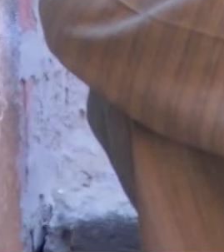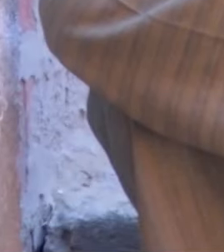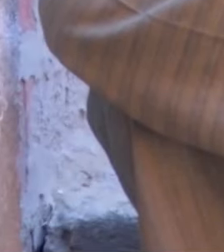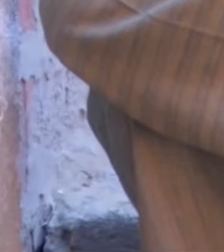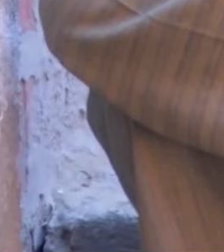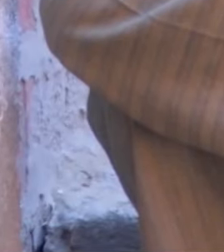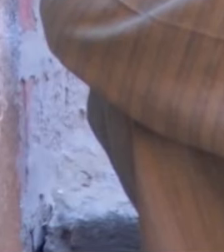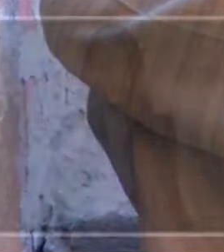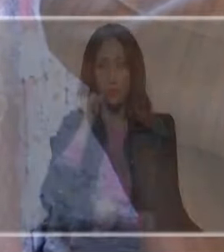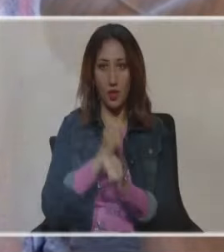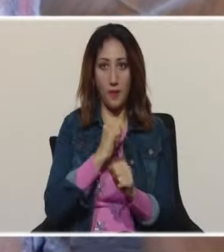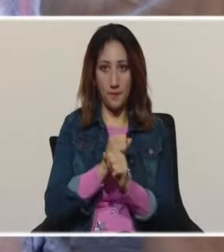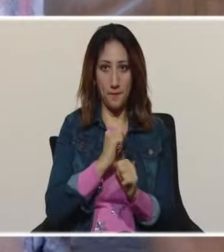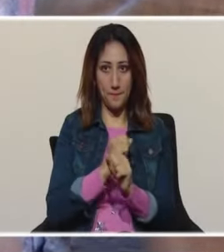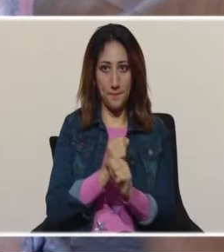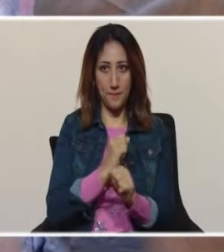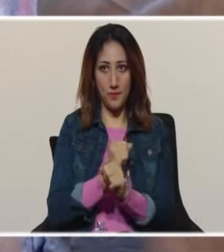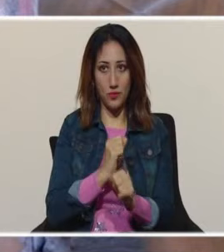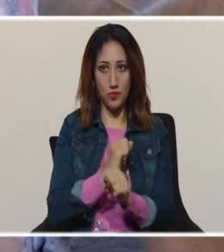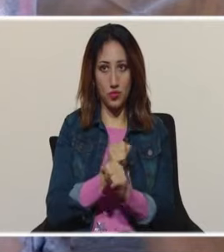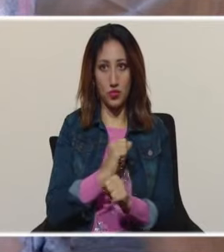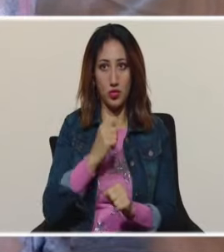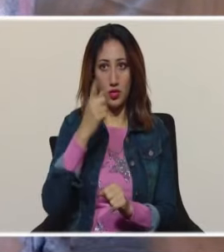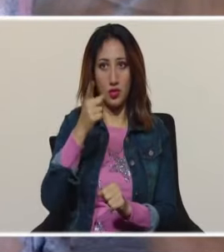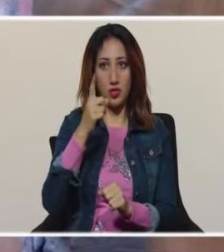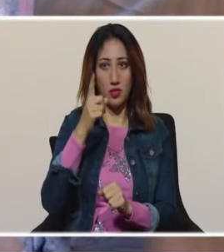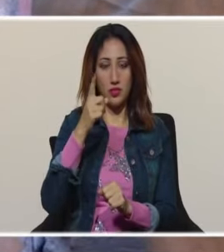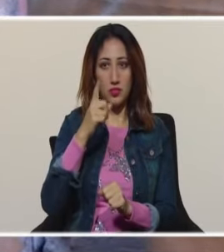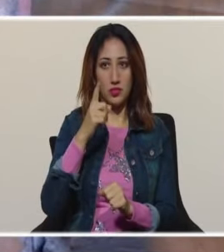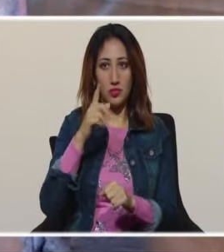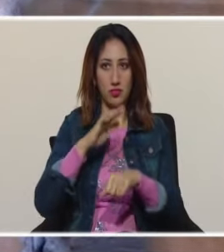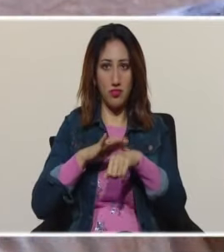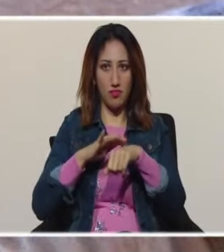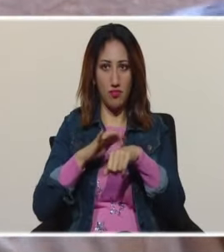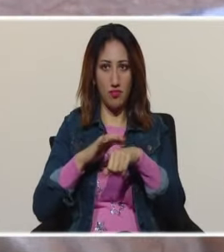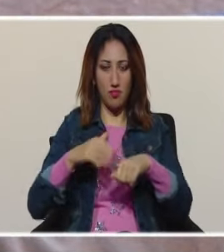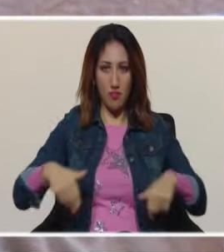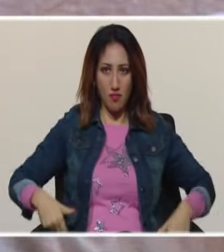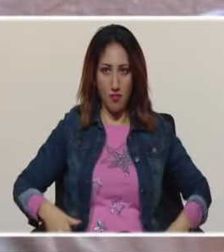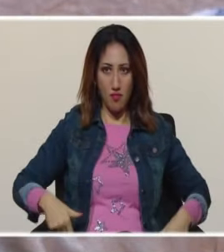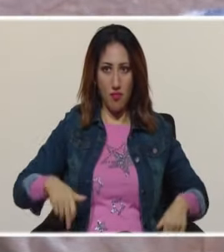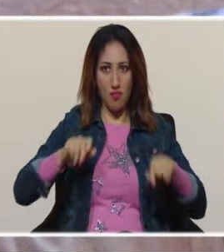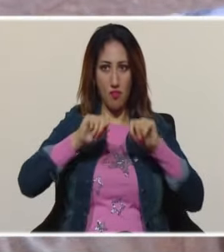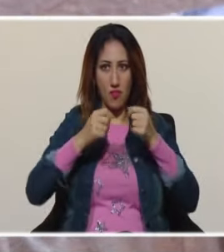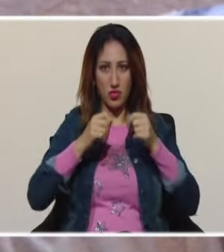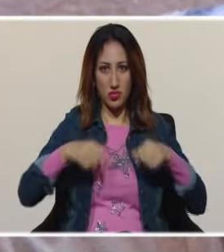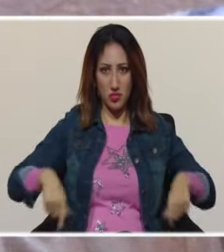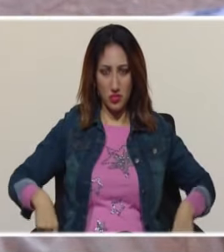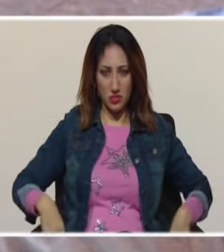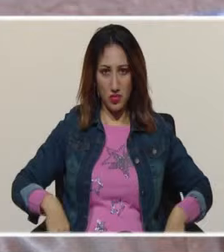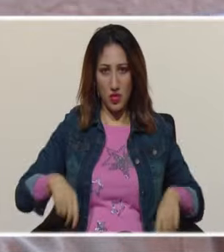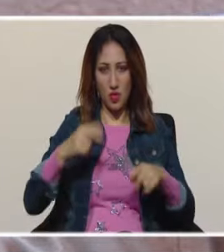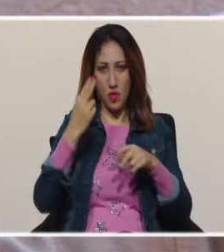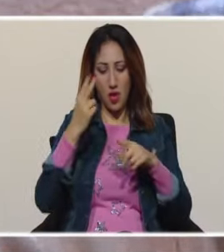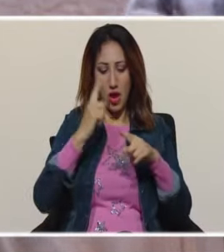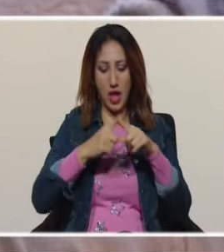كنت مشتغل زي الناس عادي، بس اللي حصل حصلت ذياتي برضو عملت لي إعاقة، يعني كسرت الحوض المية، الشرايح اللي راكبة في جسمي أنا برضو